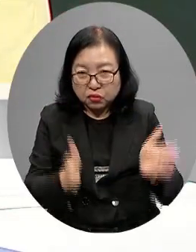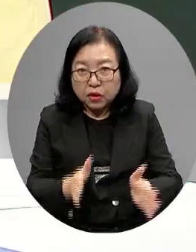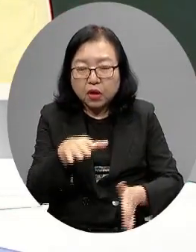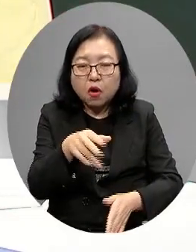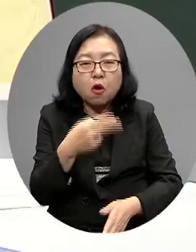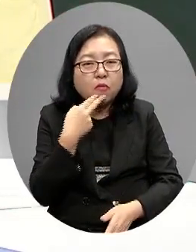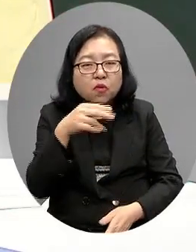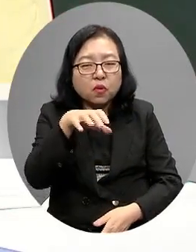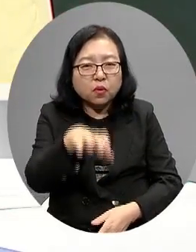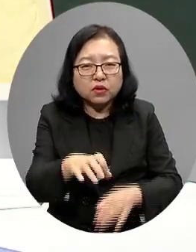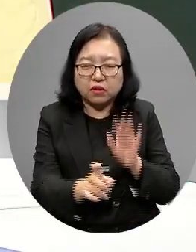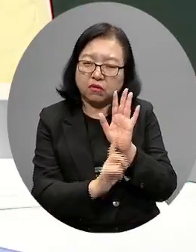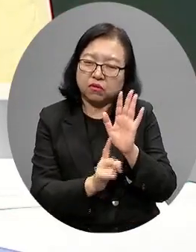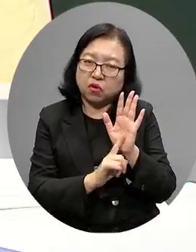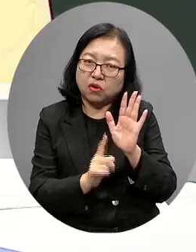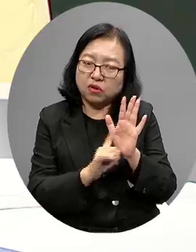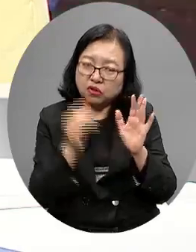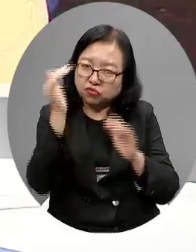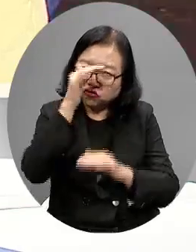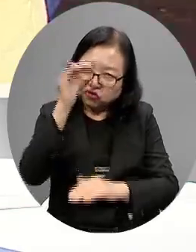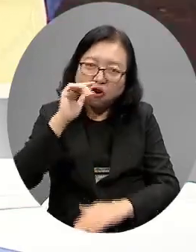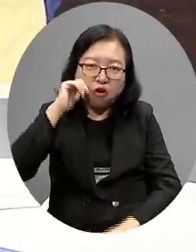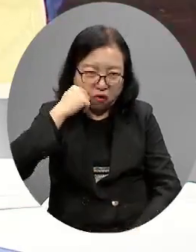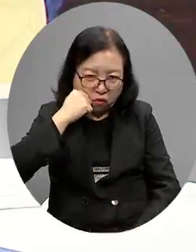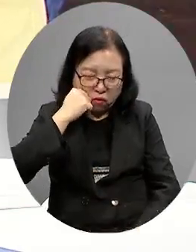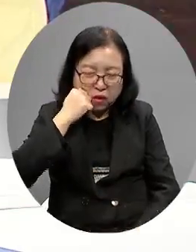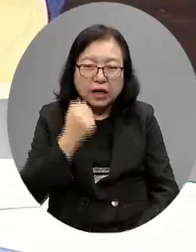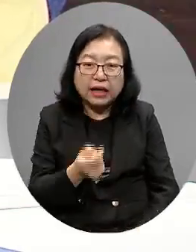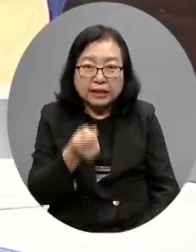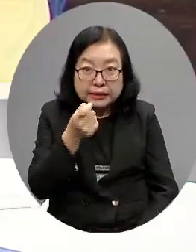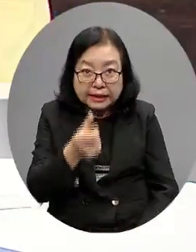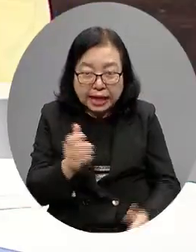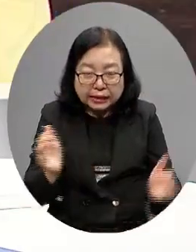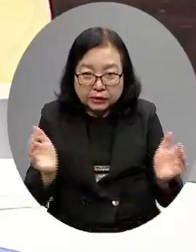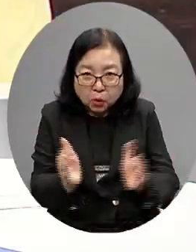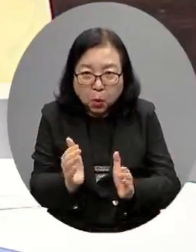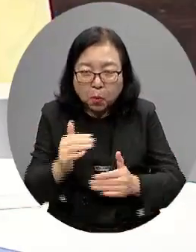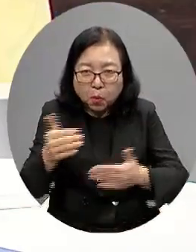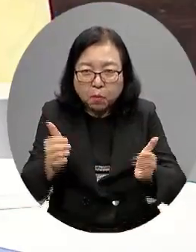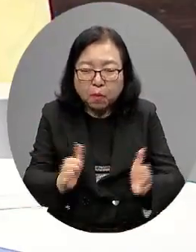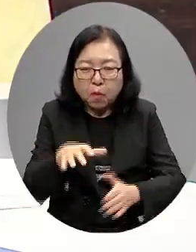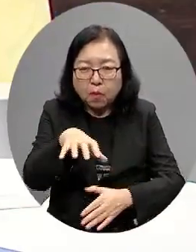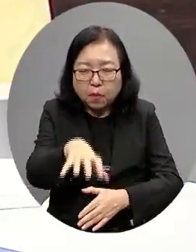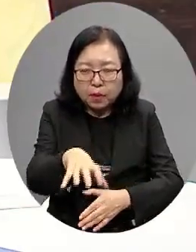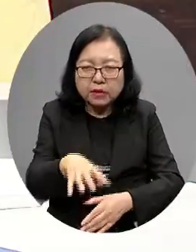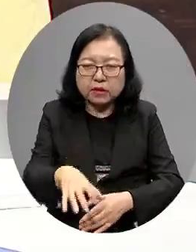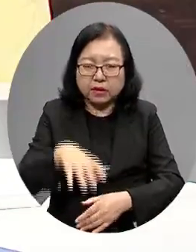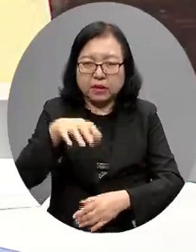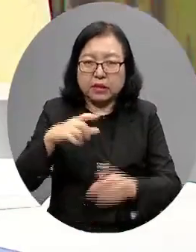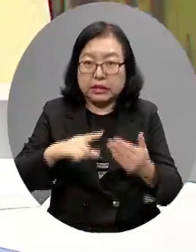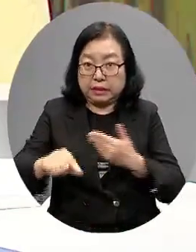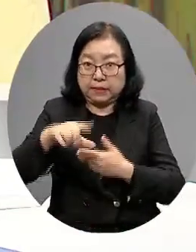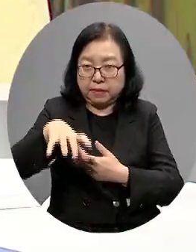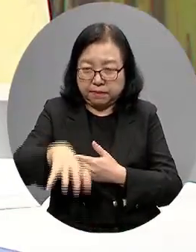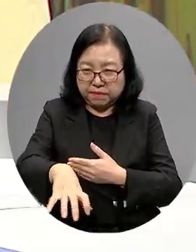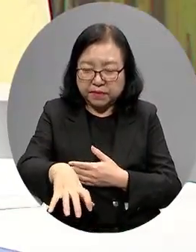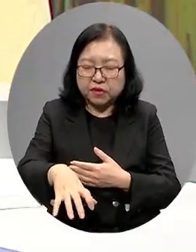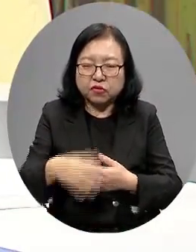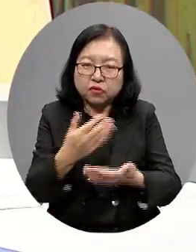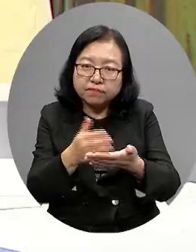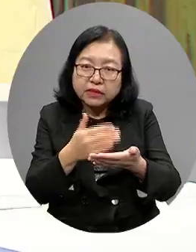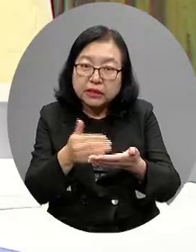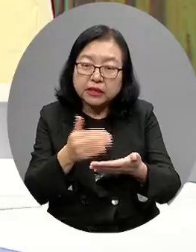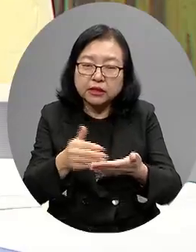전시회를 볼 기회가 많지 않은데요 작은 공간을 활용해 지역에서도 명화를 감상할 수 있는 이색 전시가